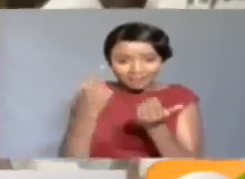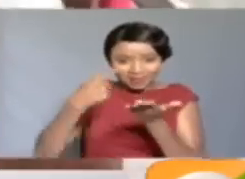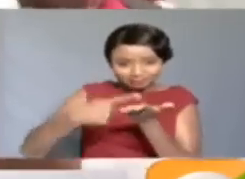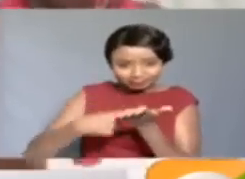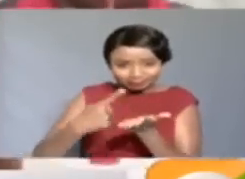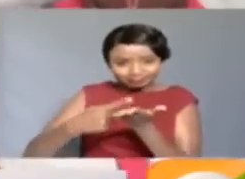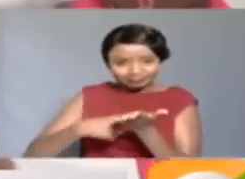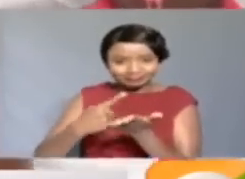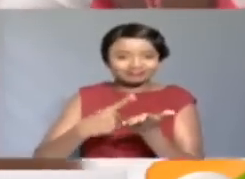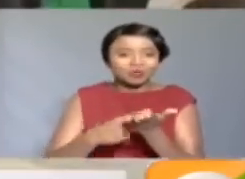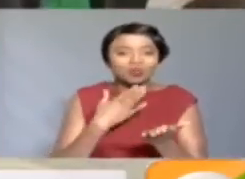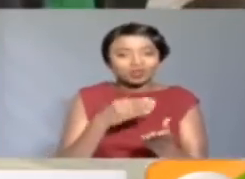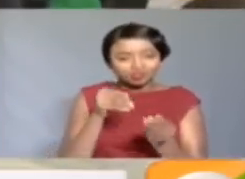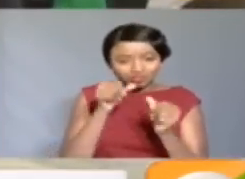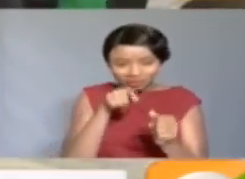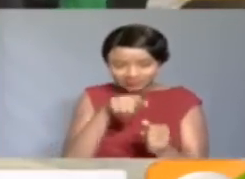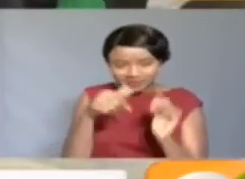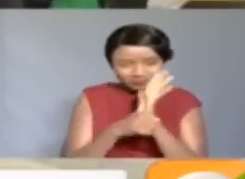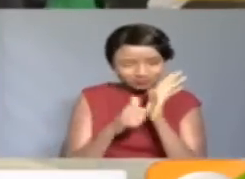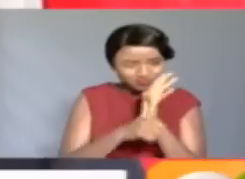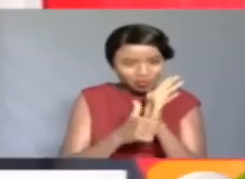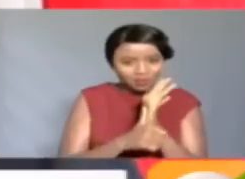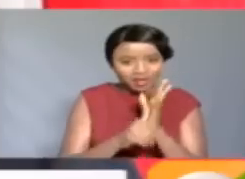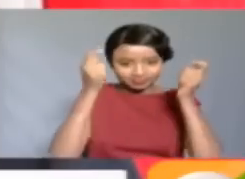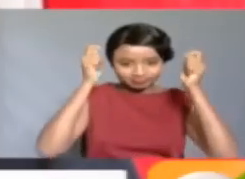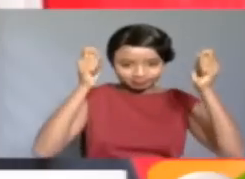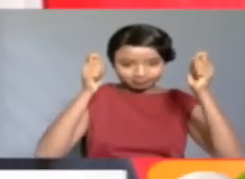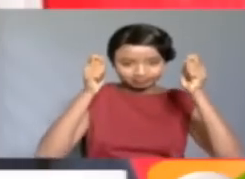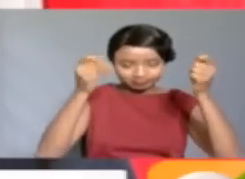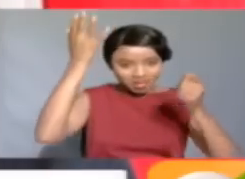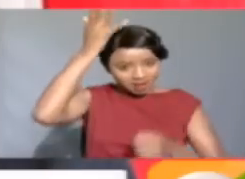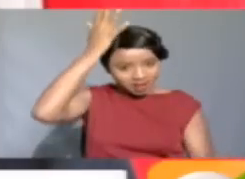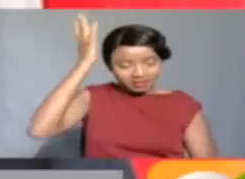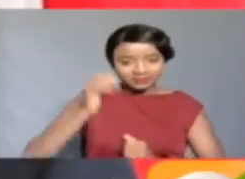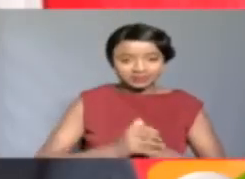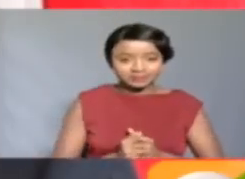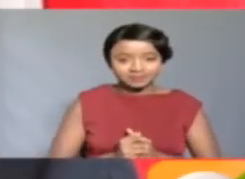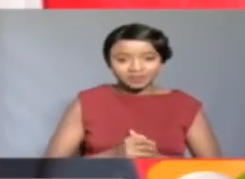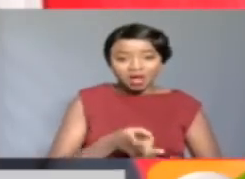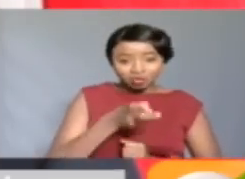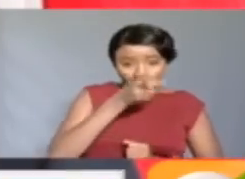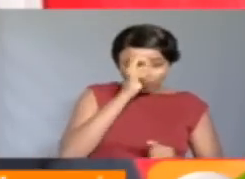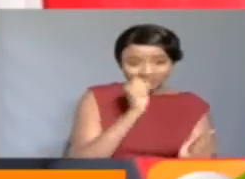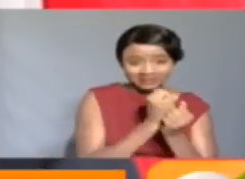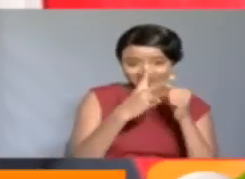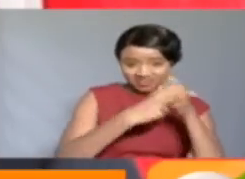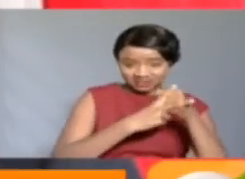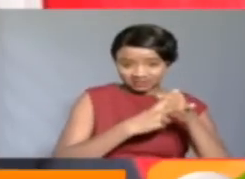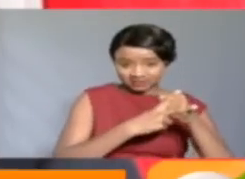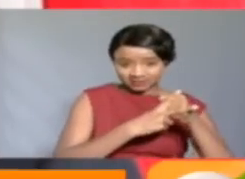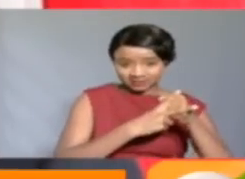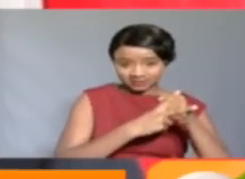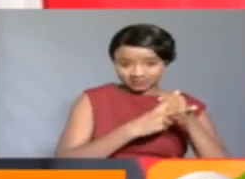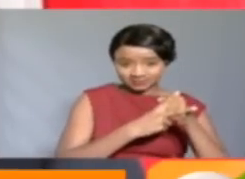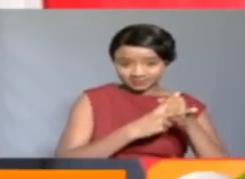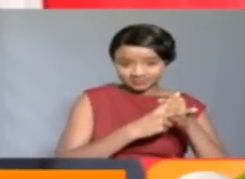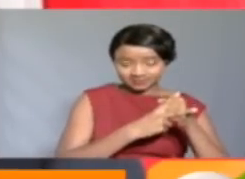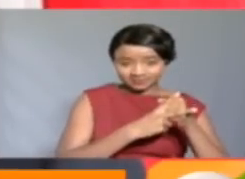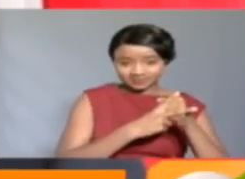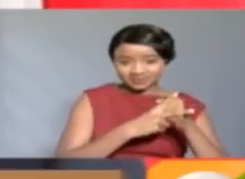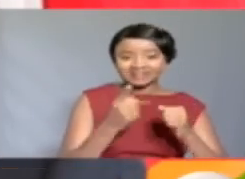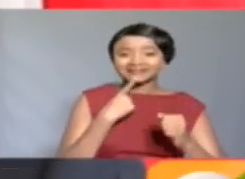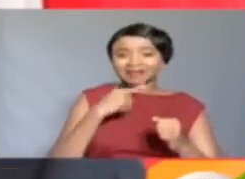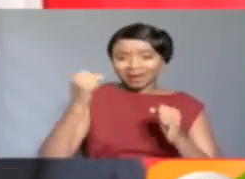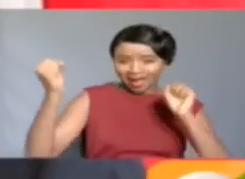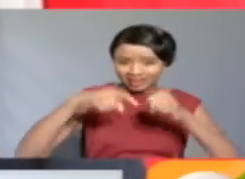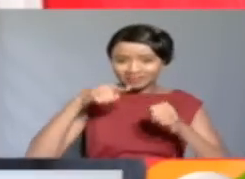kutatua suala hili sugu la mgomo wa wauguzi. The agreement was 2017. The allegation is that that has not been